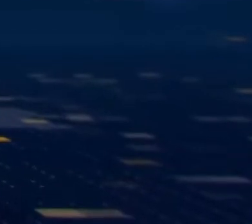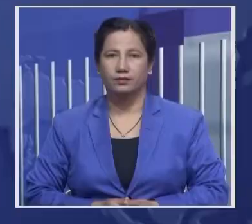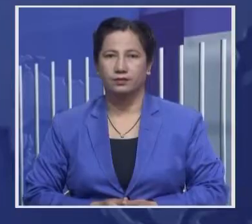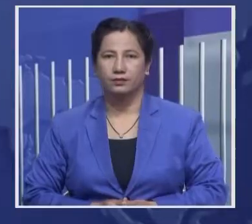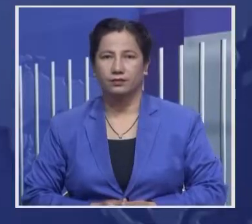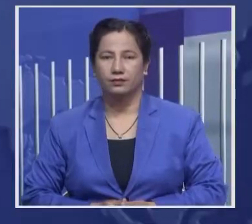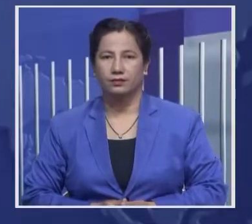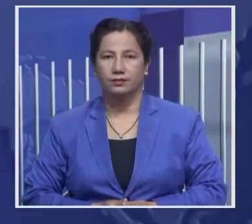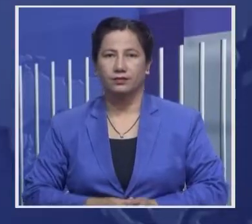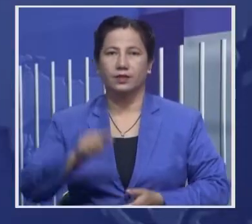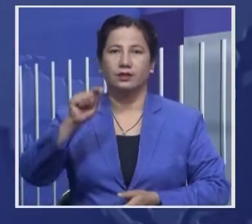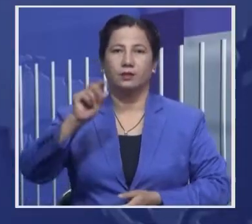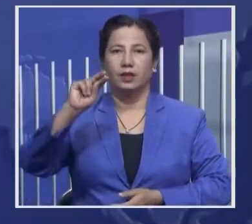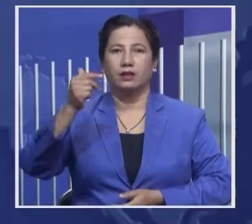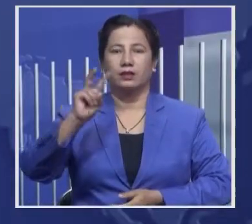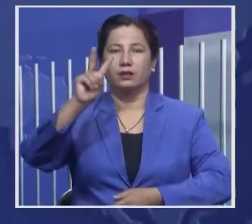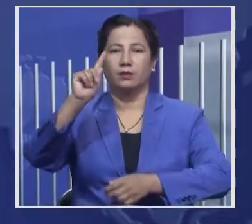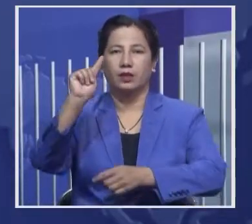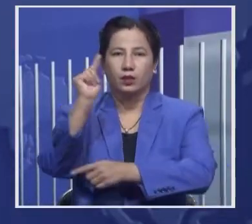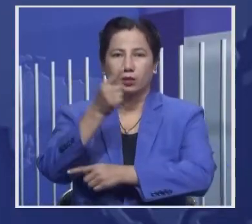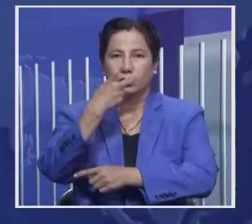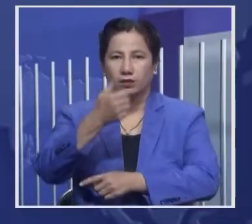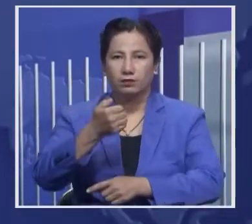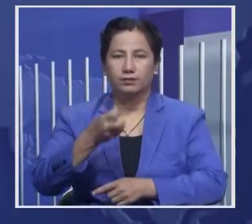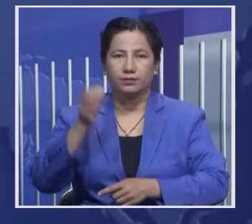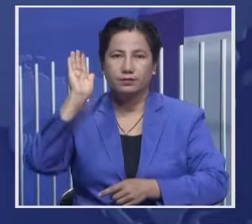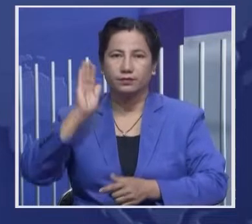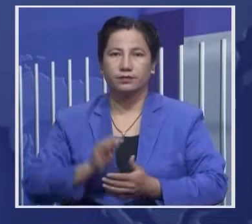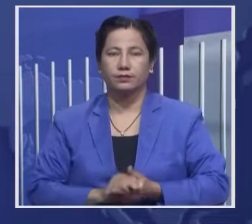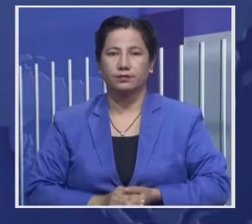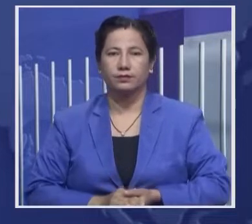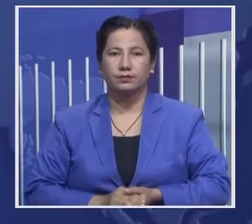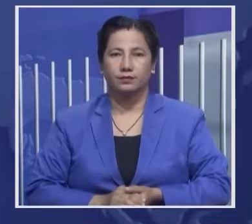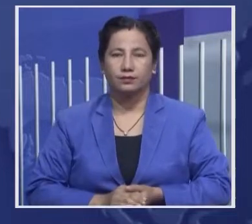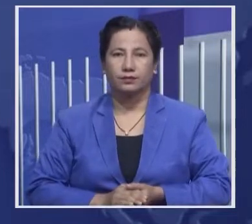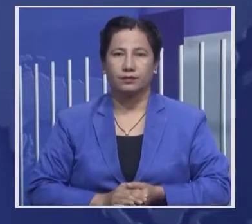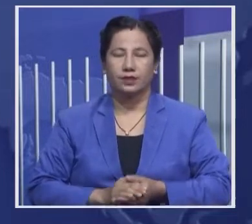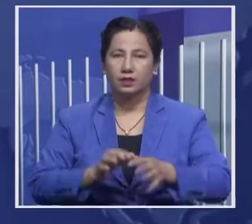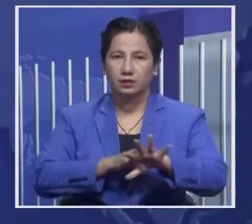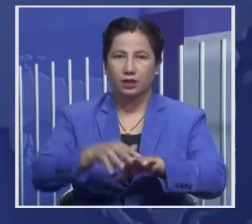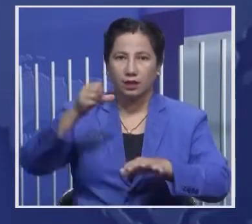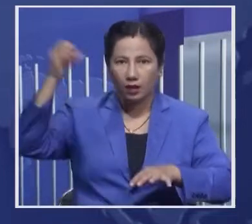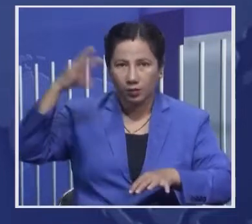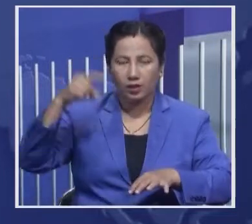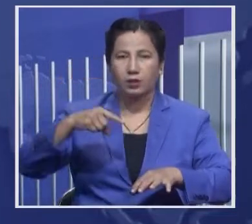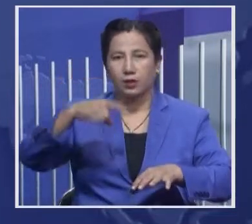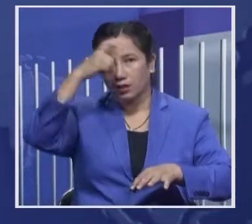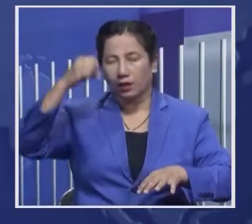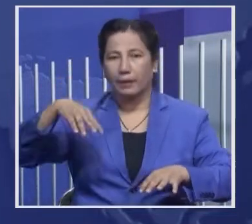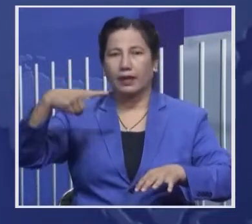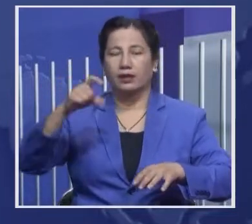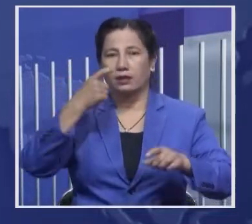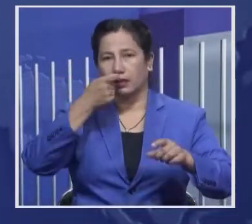तपाईँ एनटिभी कोहलपुर हेर्दै हुनुहुन्छ। अब बाँकी समाचार। पर्याप्त वर्षा नहुँदा यस वर्ष बाँकेको